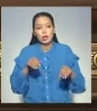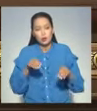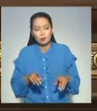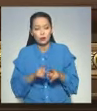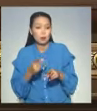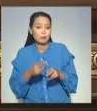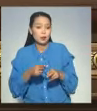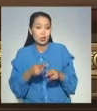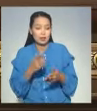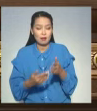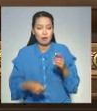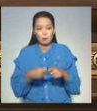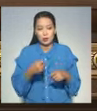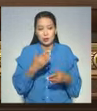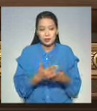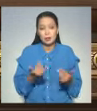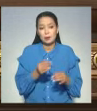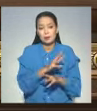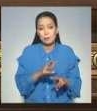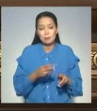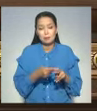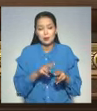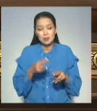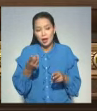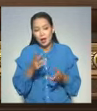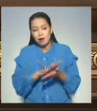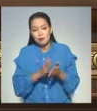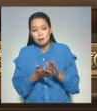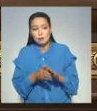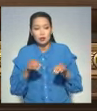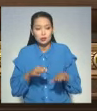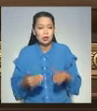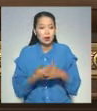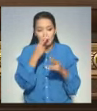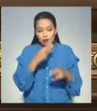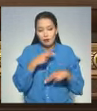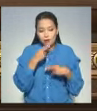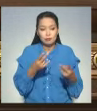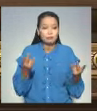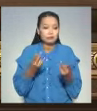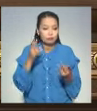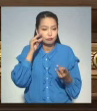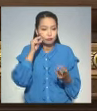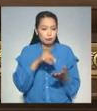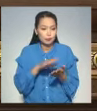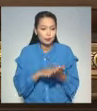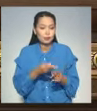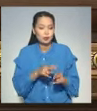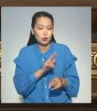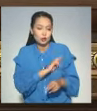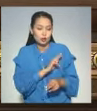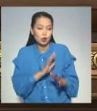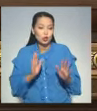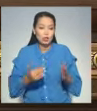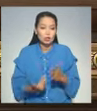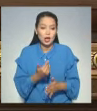отыр. Сондықтан үкіметке қорытындыларды келісу рәсімін қайта қарау керек деп санаймыз. Біз жұмысымызды жаңа